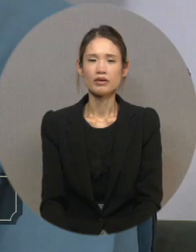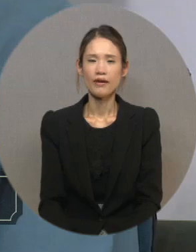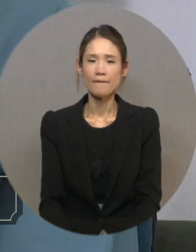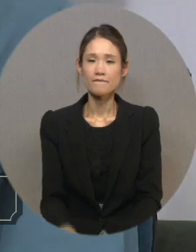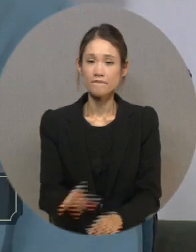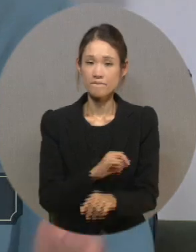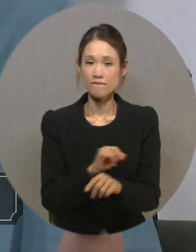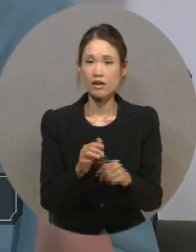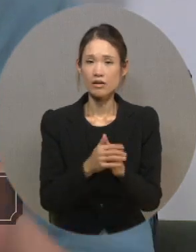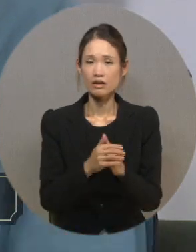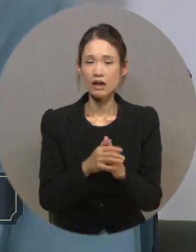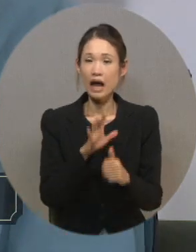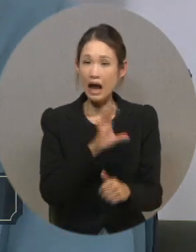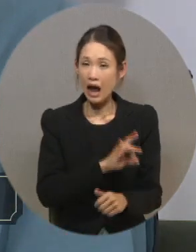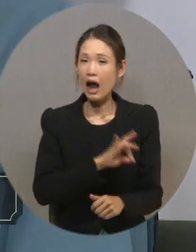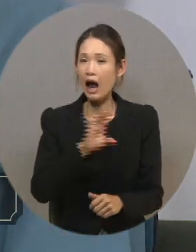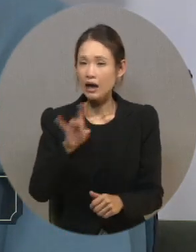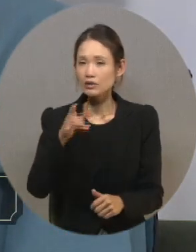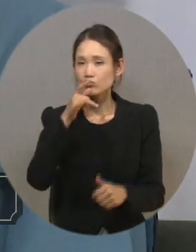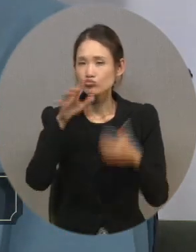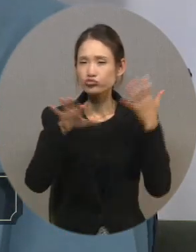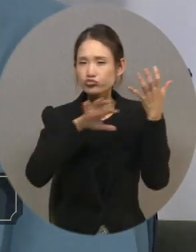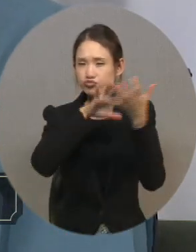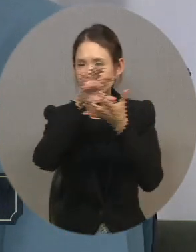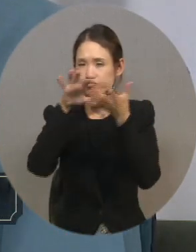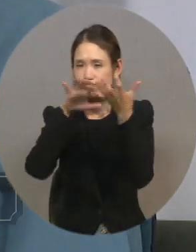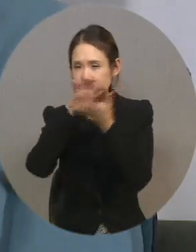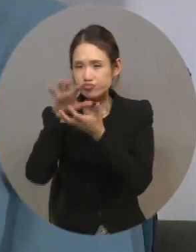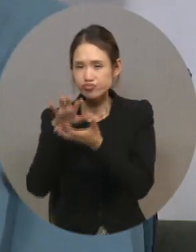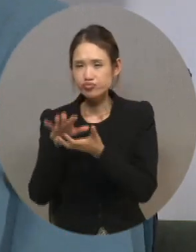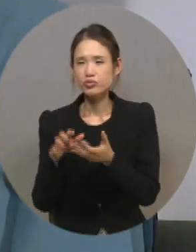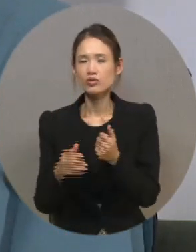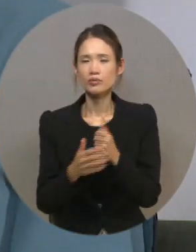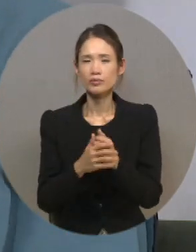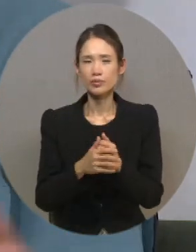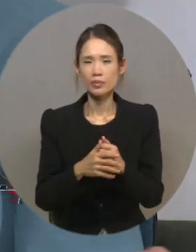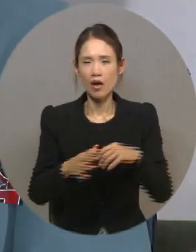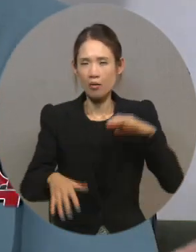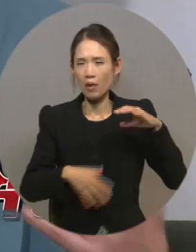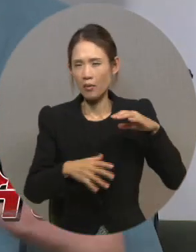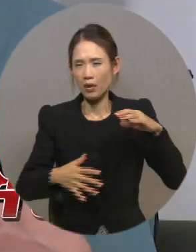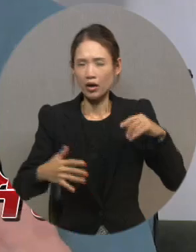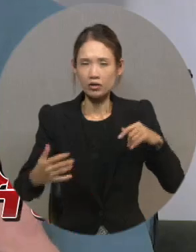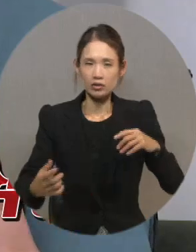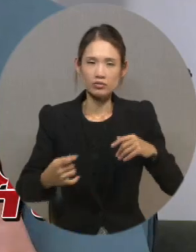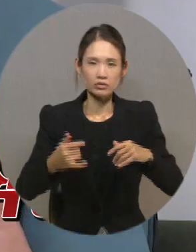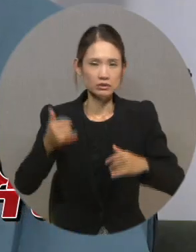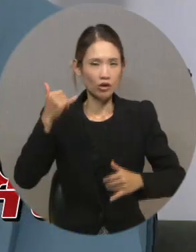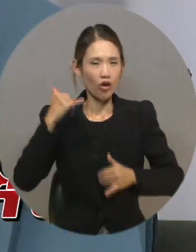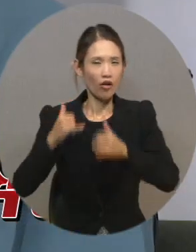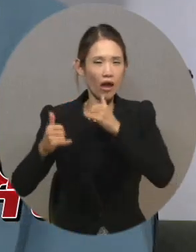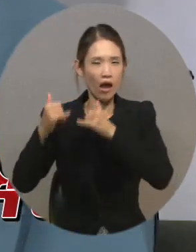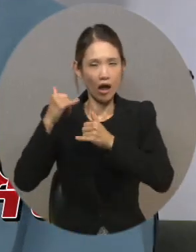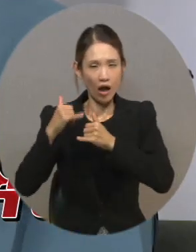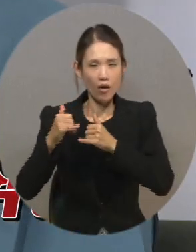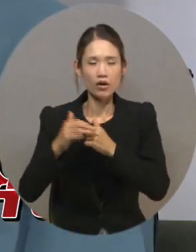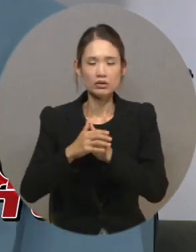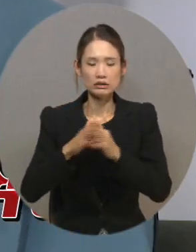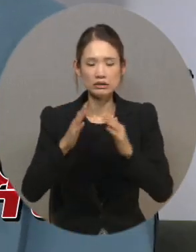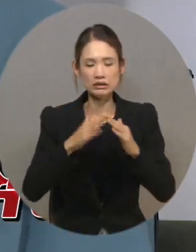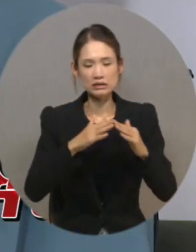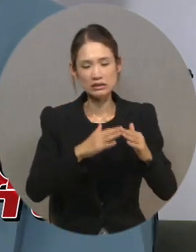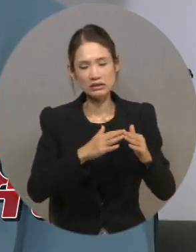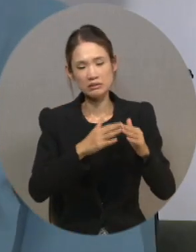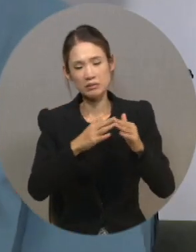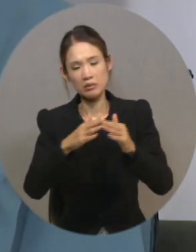이제 가끔 이렇게 물난리가 많이 나잖아요, 북한이. 그러면은 어떻게 해서 연락이 오는 거예요. 그래서 집이 떠내려갔다